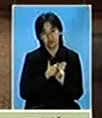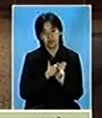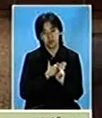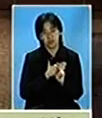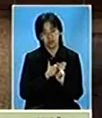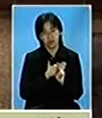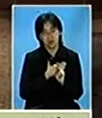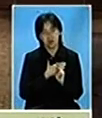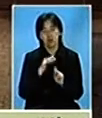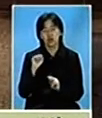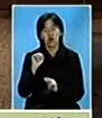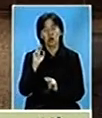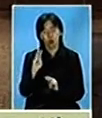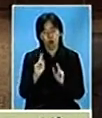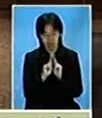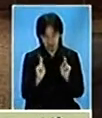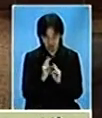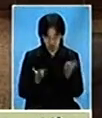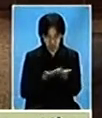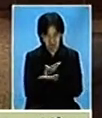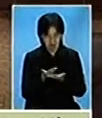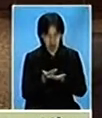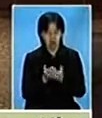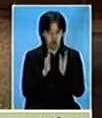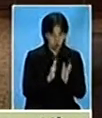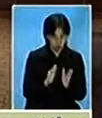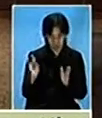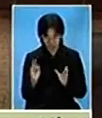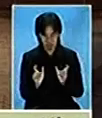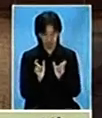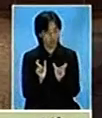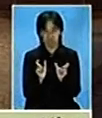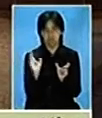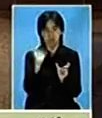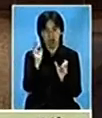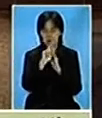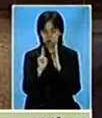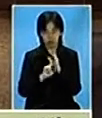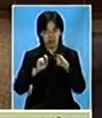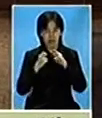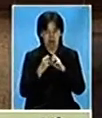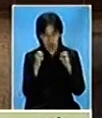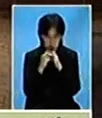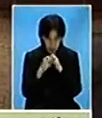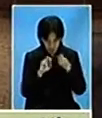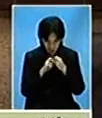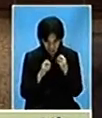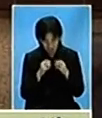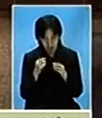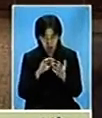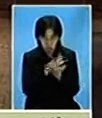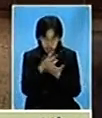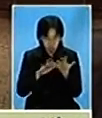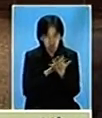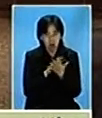ของวุฒิสภาได้พิจารณาเห็นว่ามันจะสร้างปัญหายุ่งยากในการใช้กฎหมายแล้วก็สร้างปัญหายุ่งยากในอนาคตถ้าหากมี